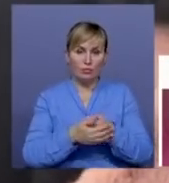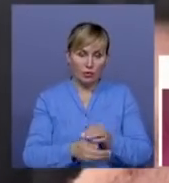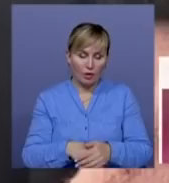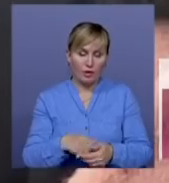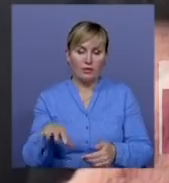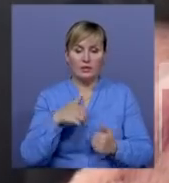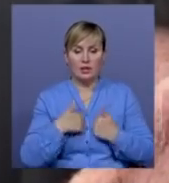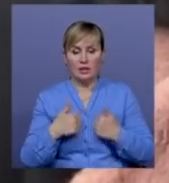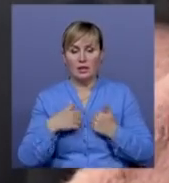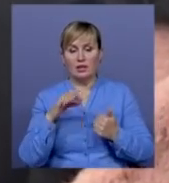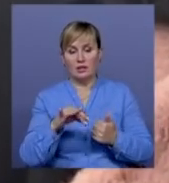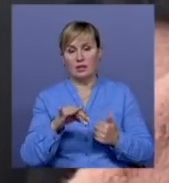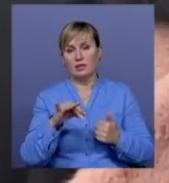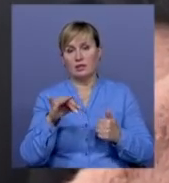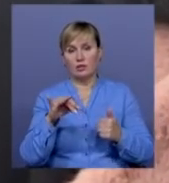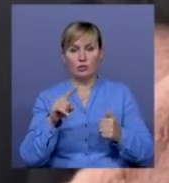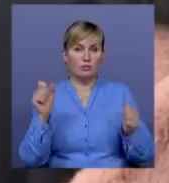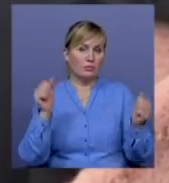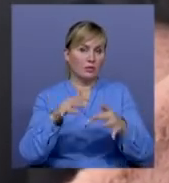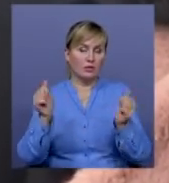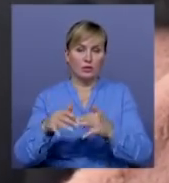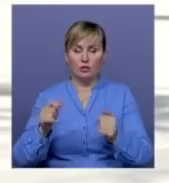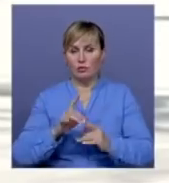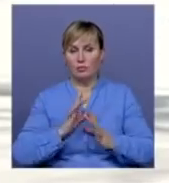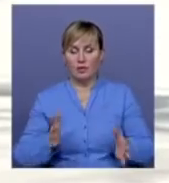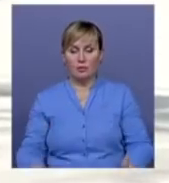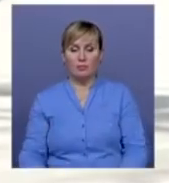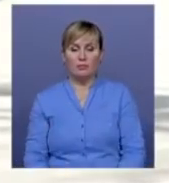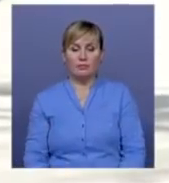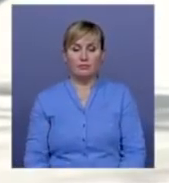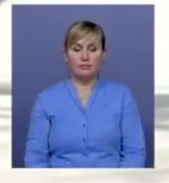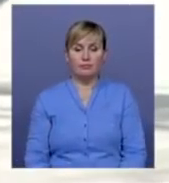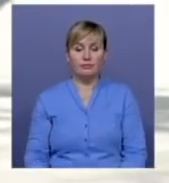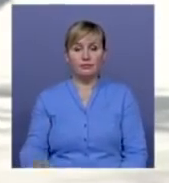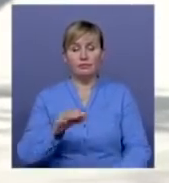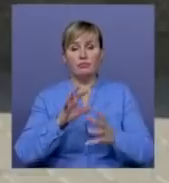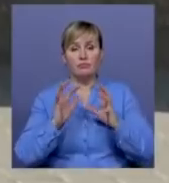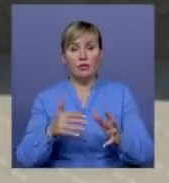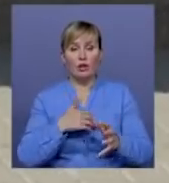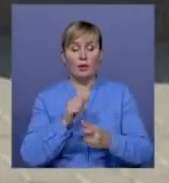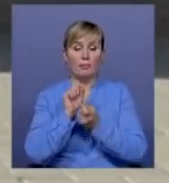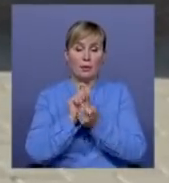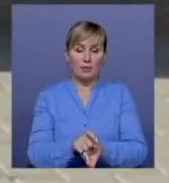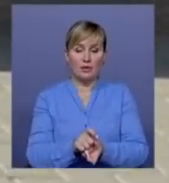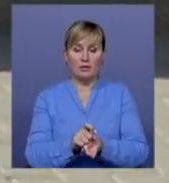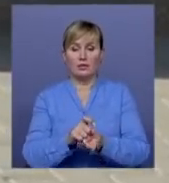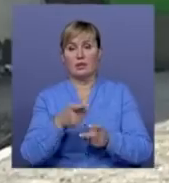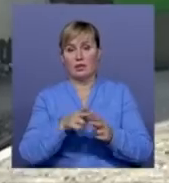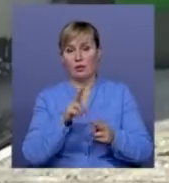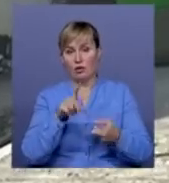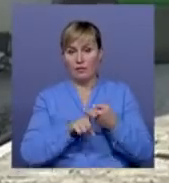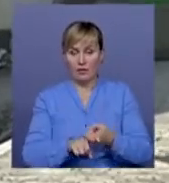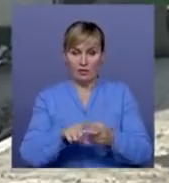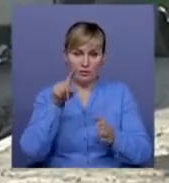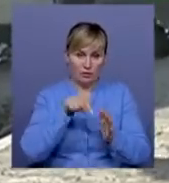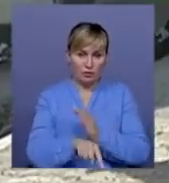и избегают таких мест скопления людей. В то время как весь мир пытается победить смертельный вирус, COVID-19